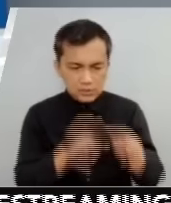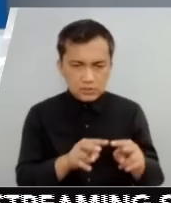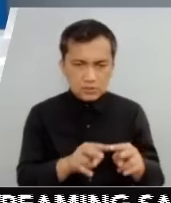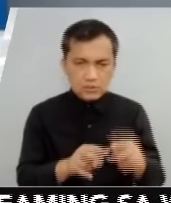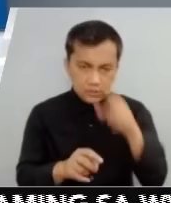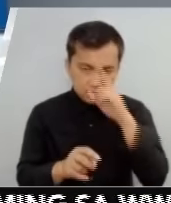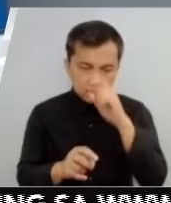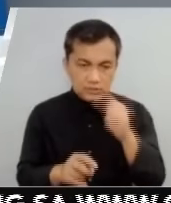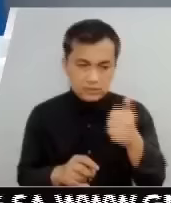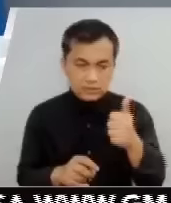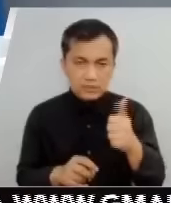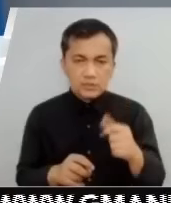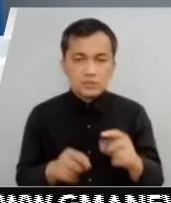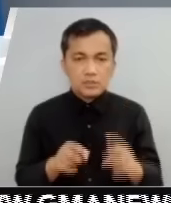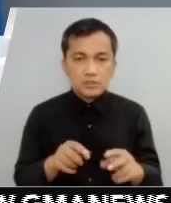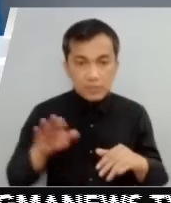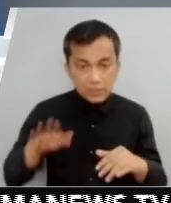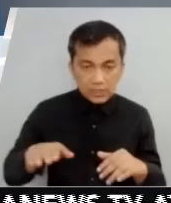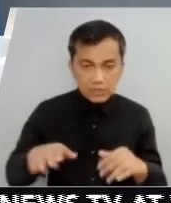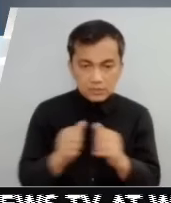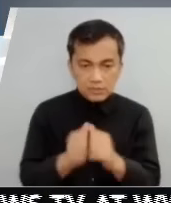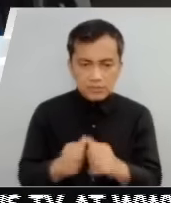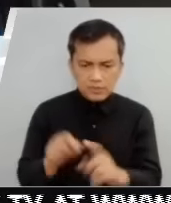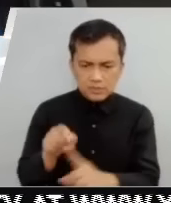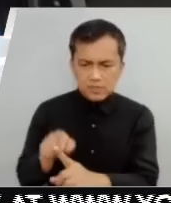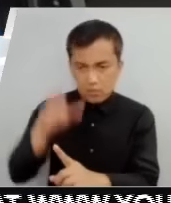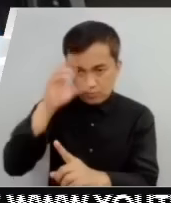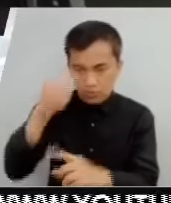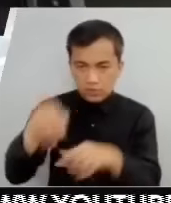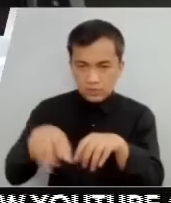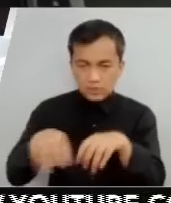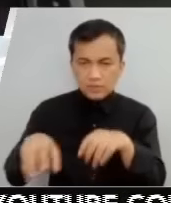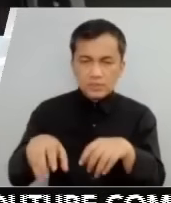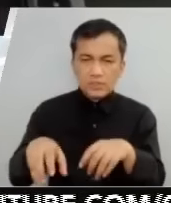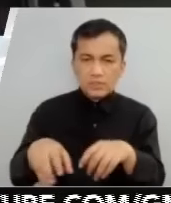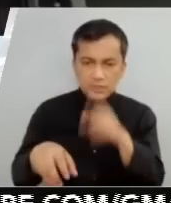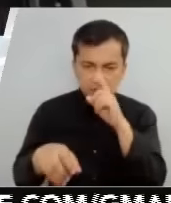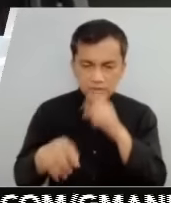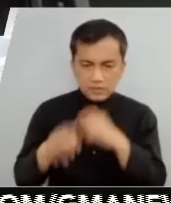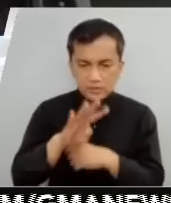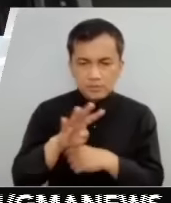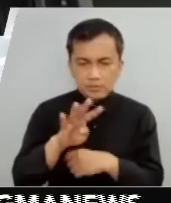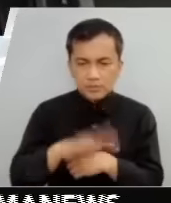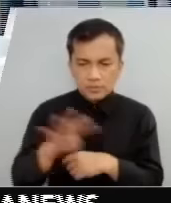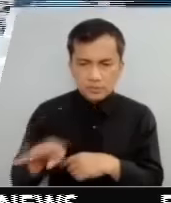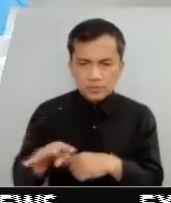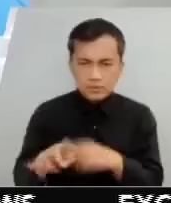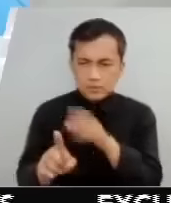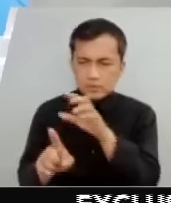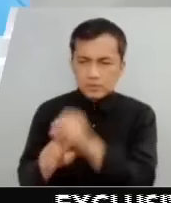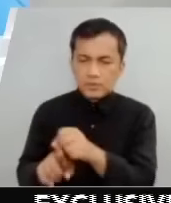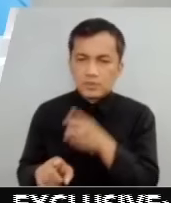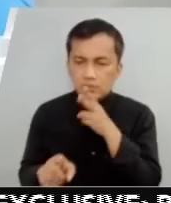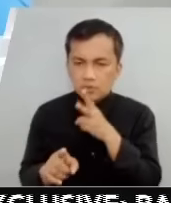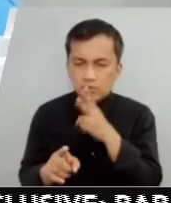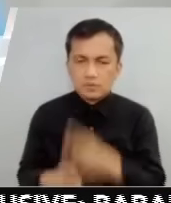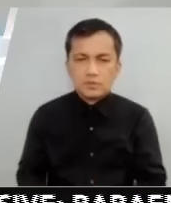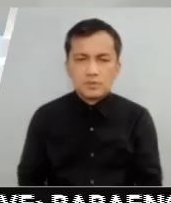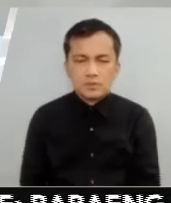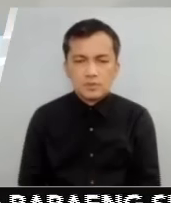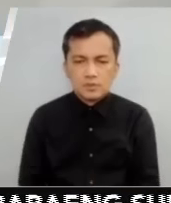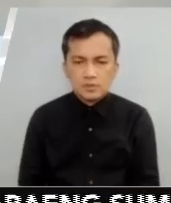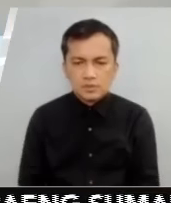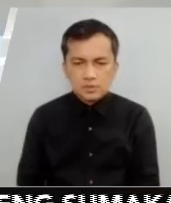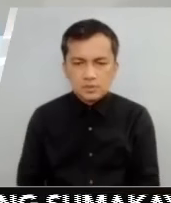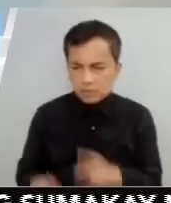gulang na biktima kasama ang lalaking kapitbahay na edad 44 hinuli ng mga pulis ang suspek iba ang magtanong sa kanya